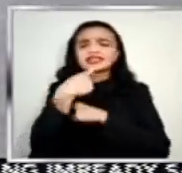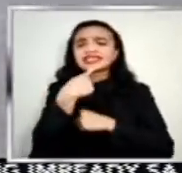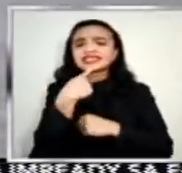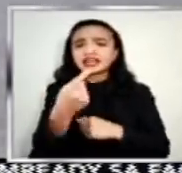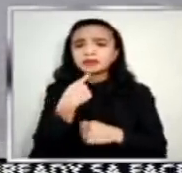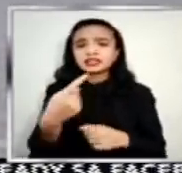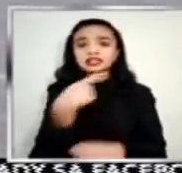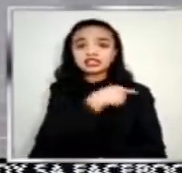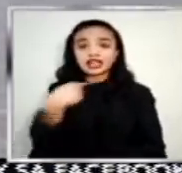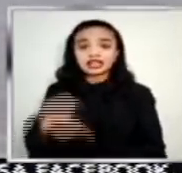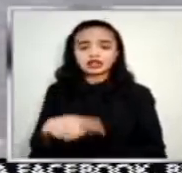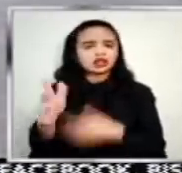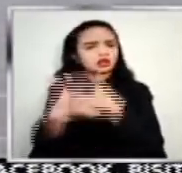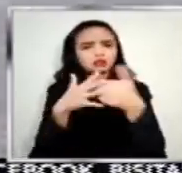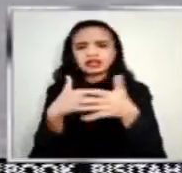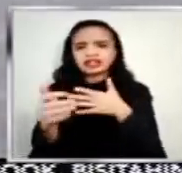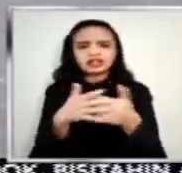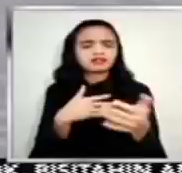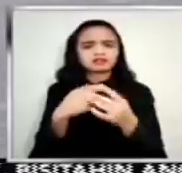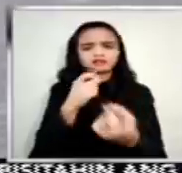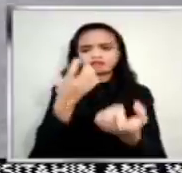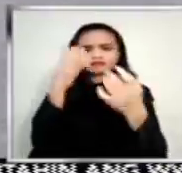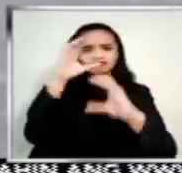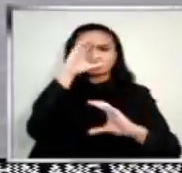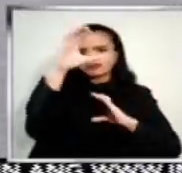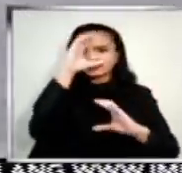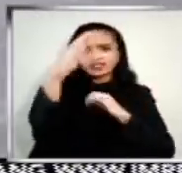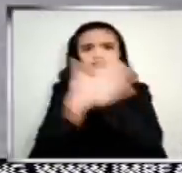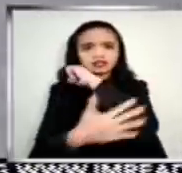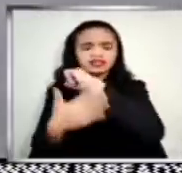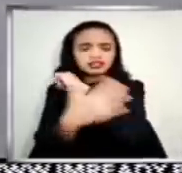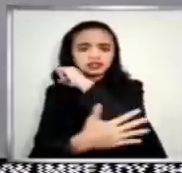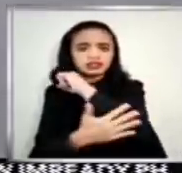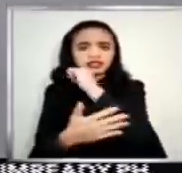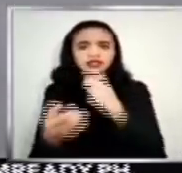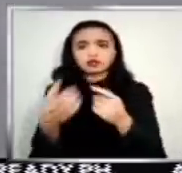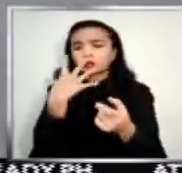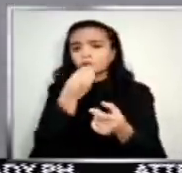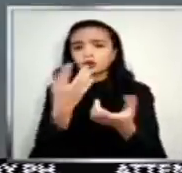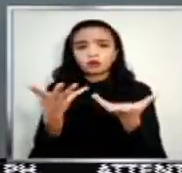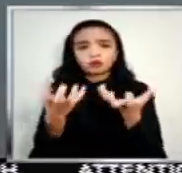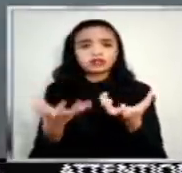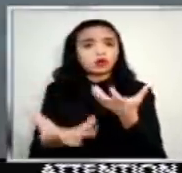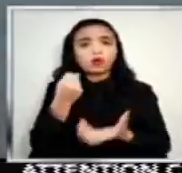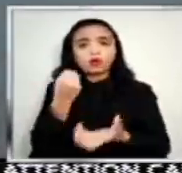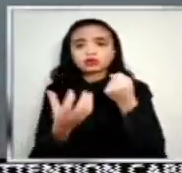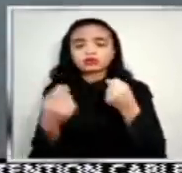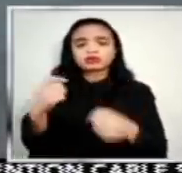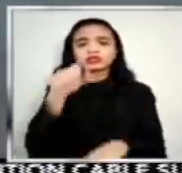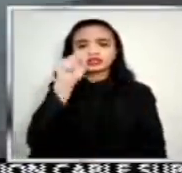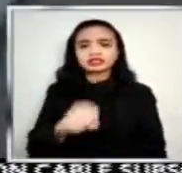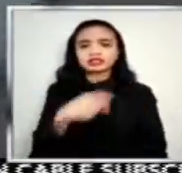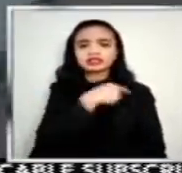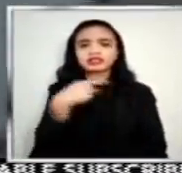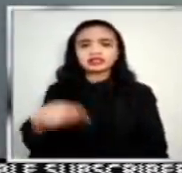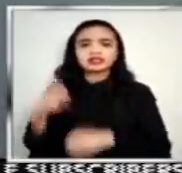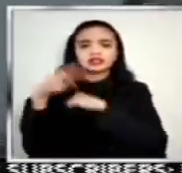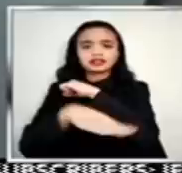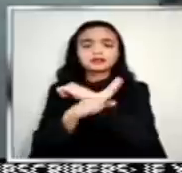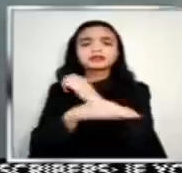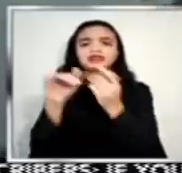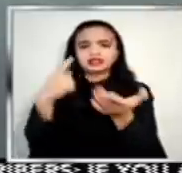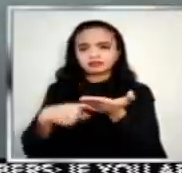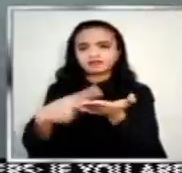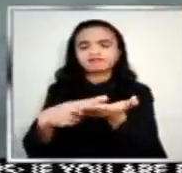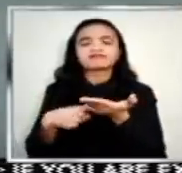hindi pagkakaintindihan ng mga bansang may claims sa South China Sea ay mapayapang pinag-uusapan sa binubuong Code